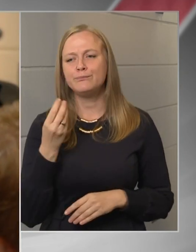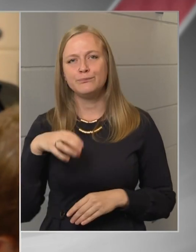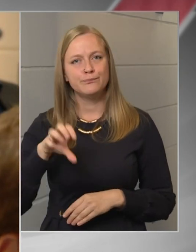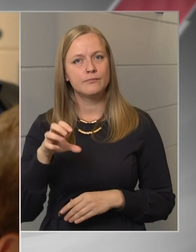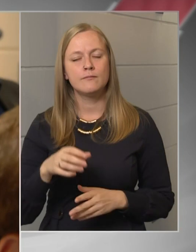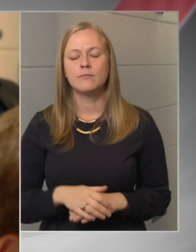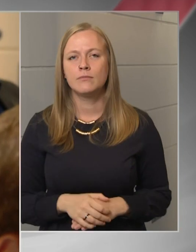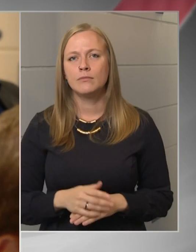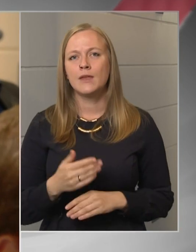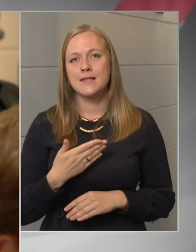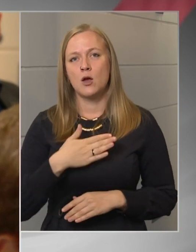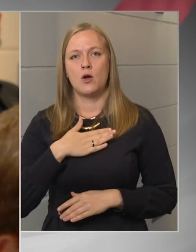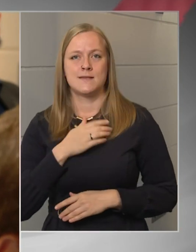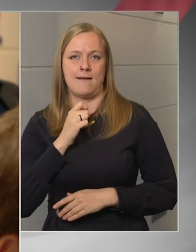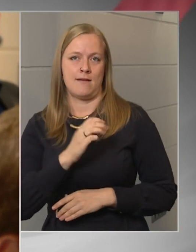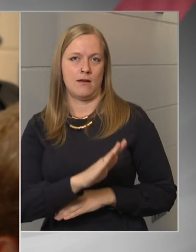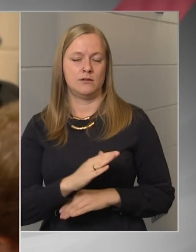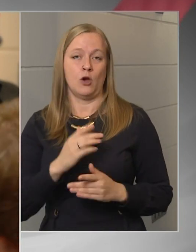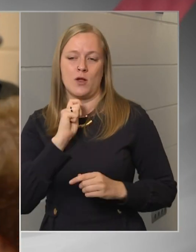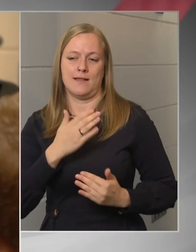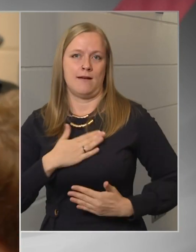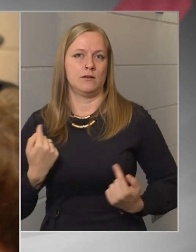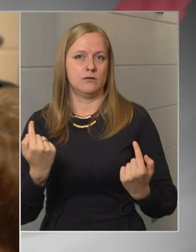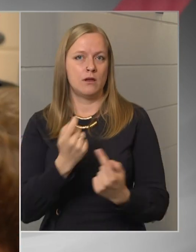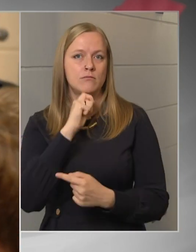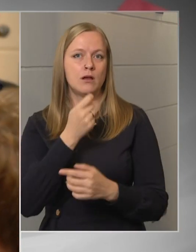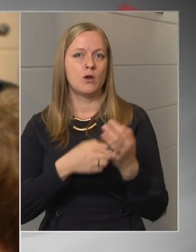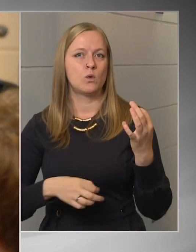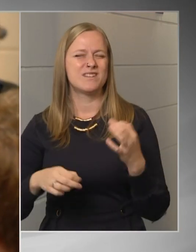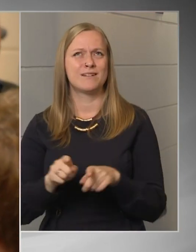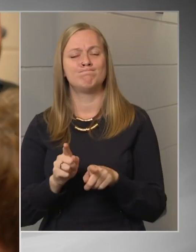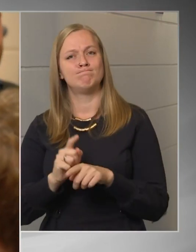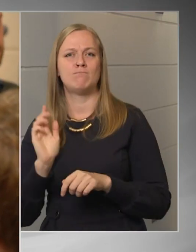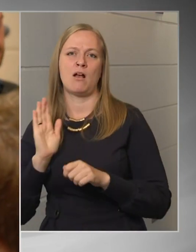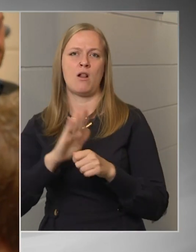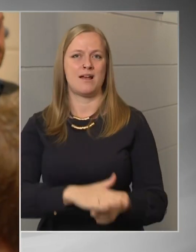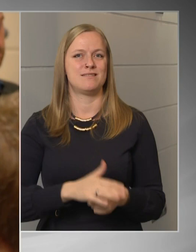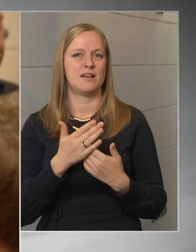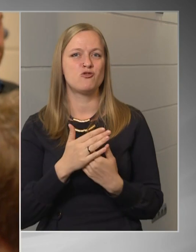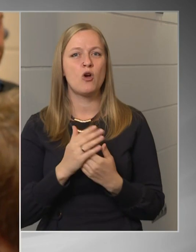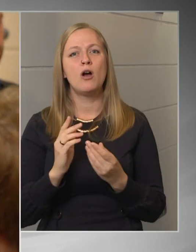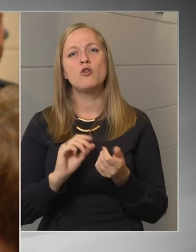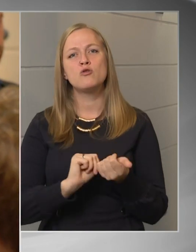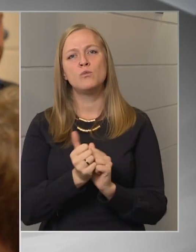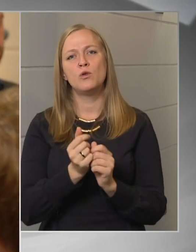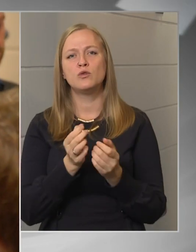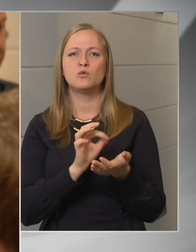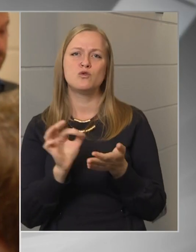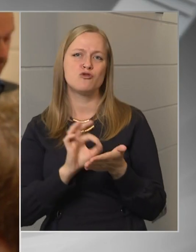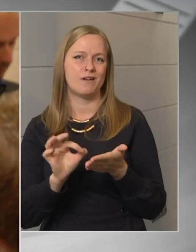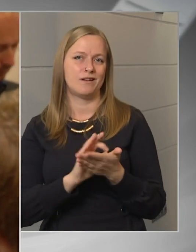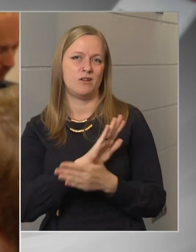hogy ez a hazájának, hazánknak, Magyarországnak a megalázása és a sportújsegíróknak is. A